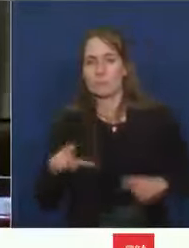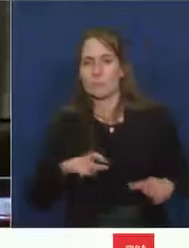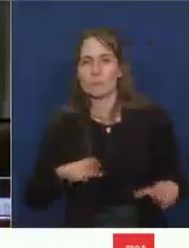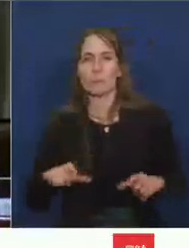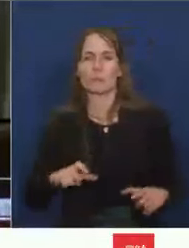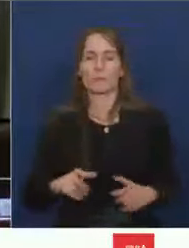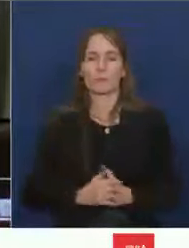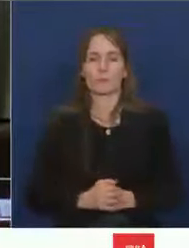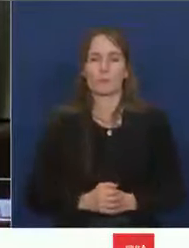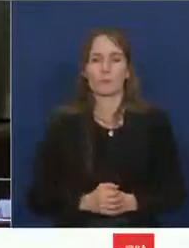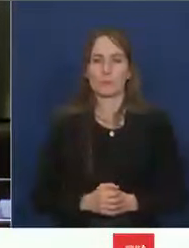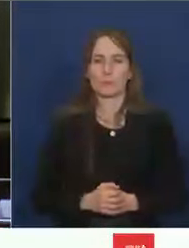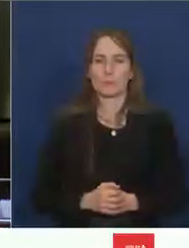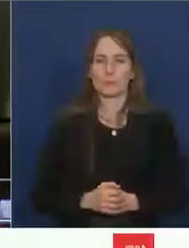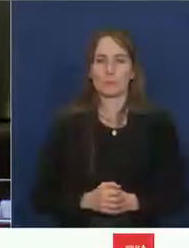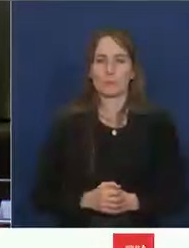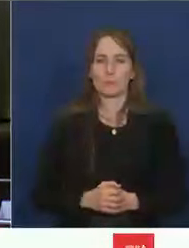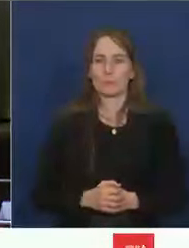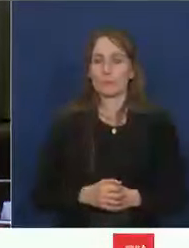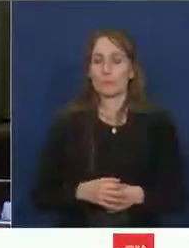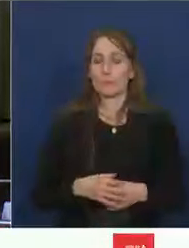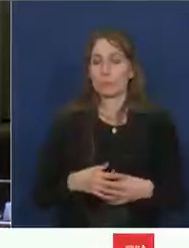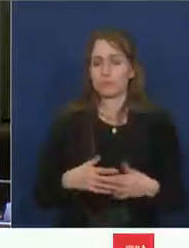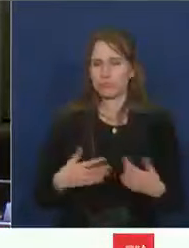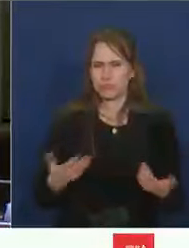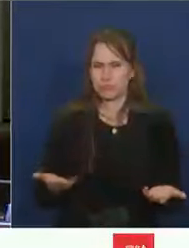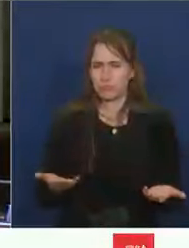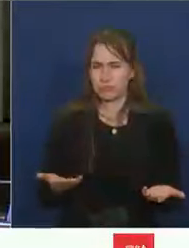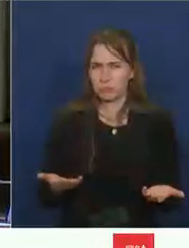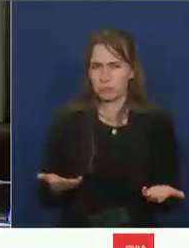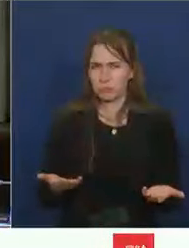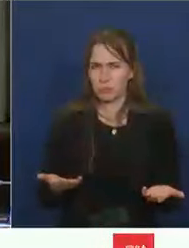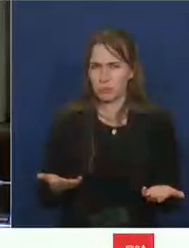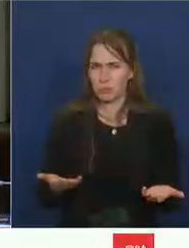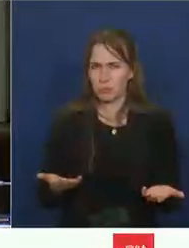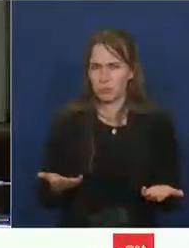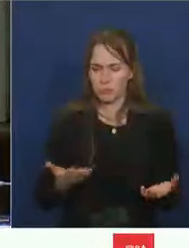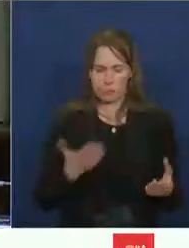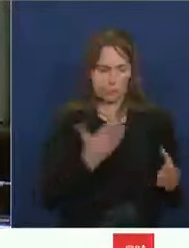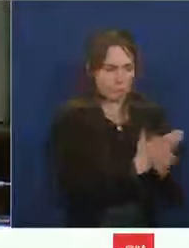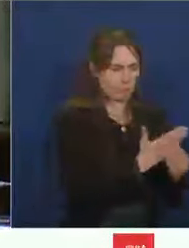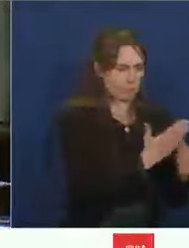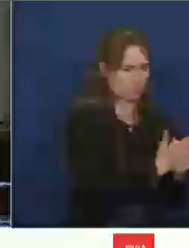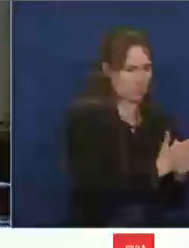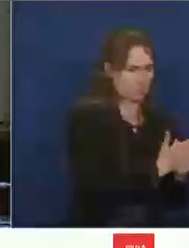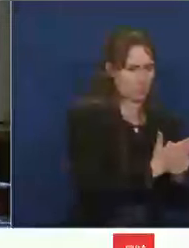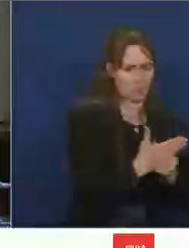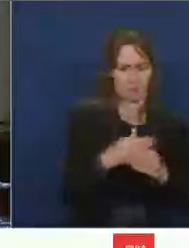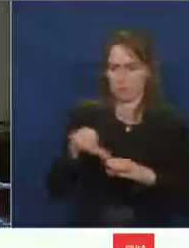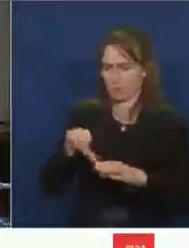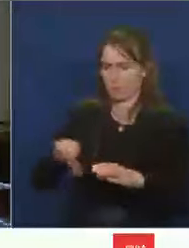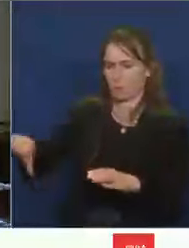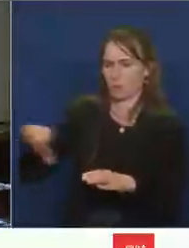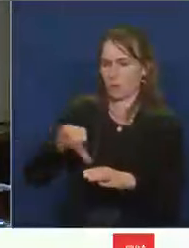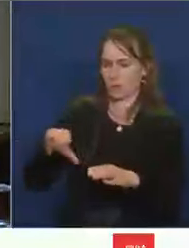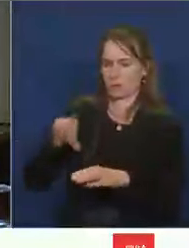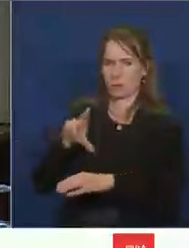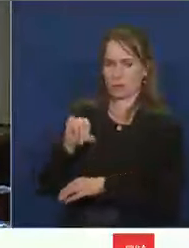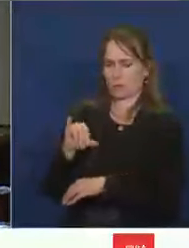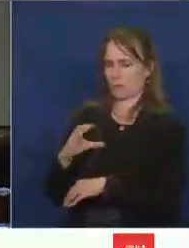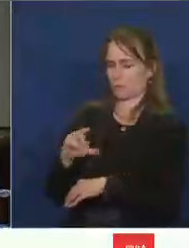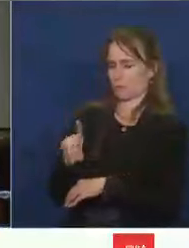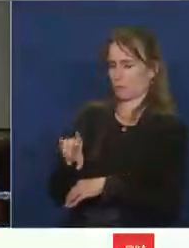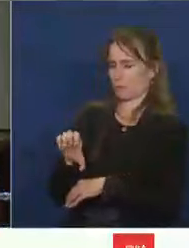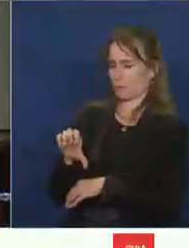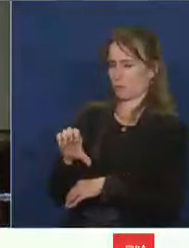je vois pas tellement le lien qu'il y a entre la délibération et puis la place Richebé, mais enfin quand même, quoi. Permettez-moi quand même